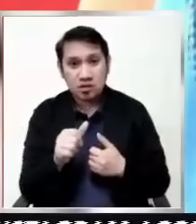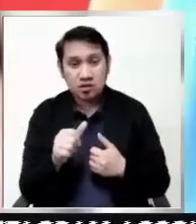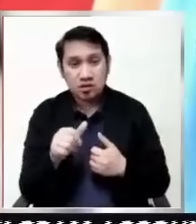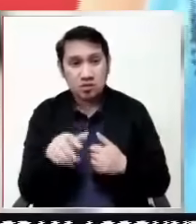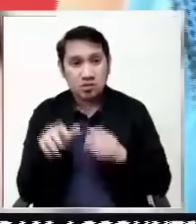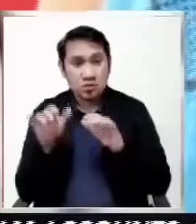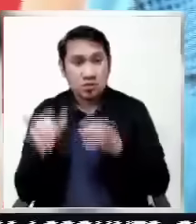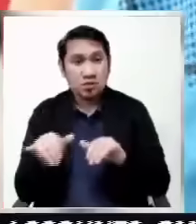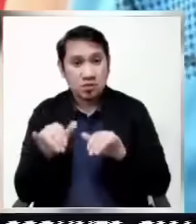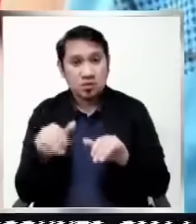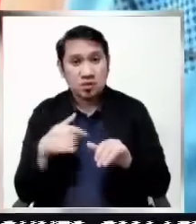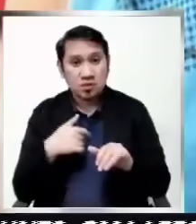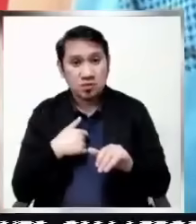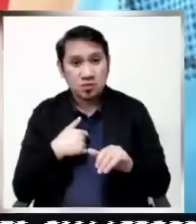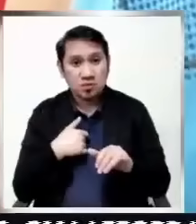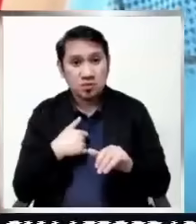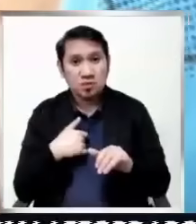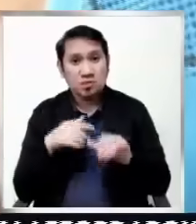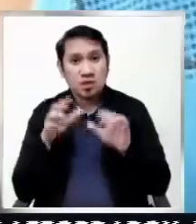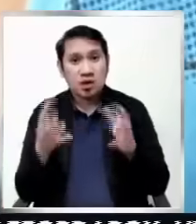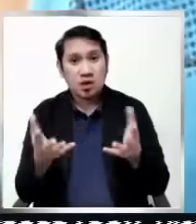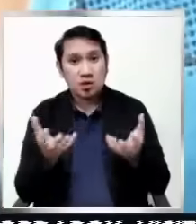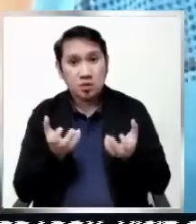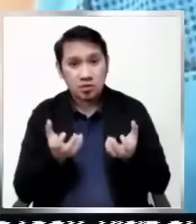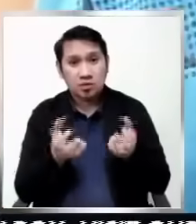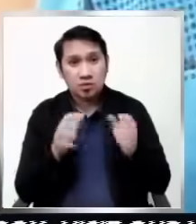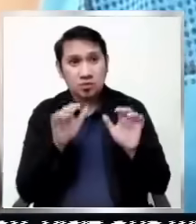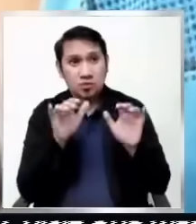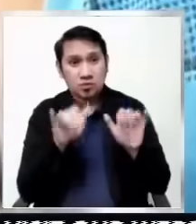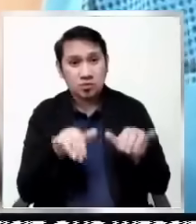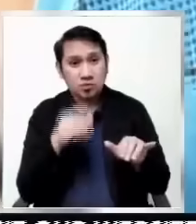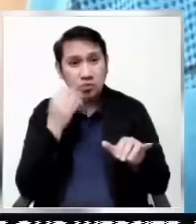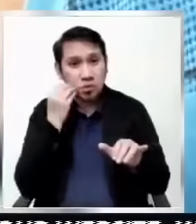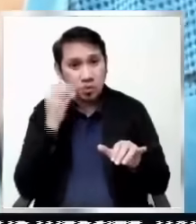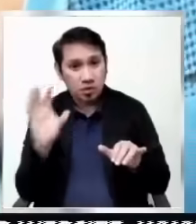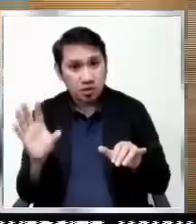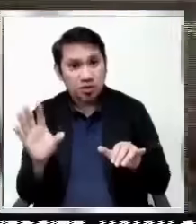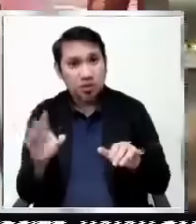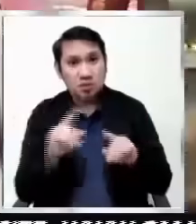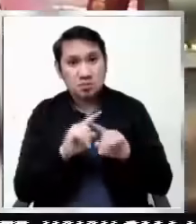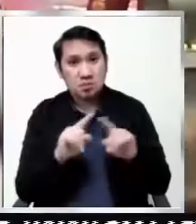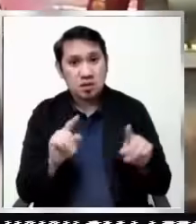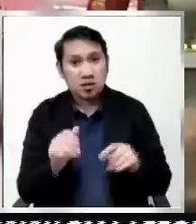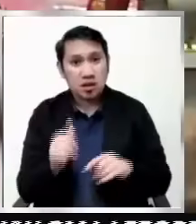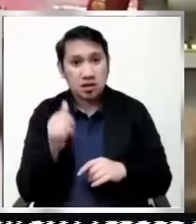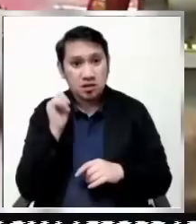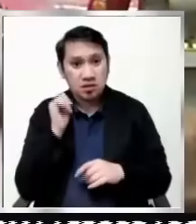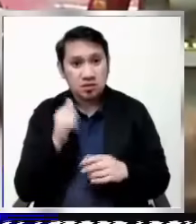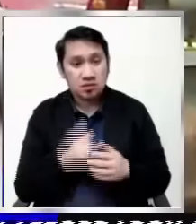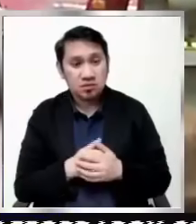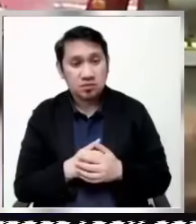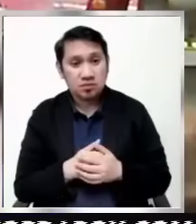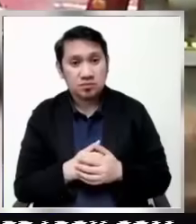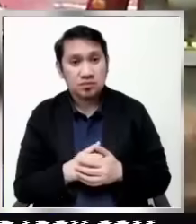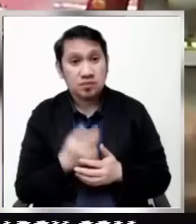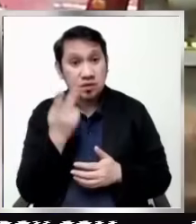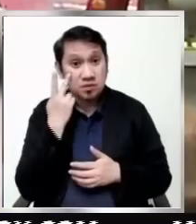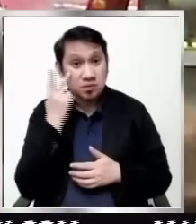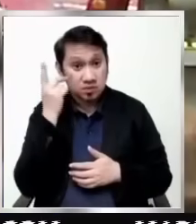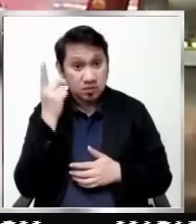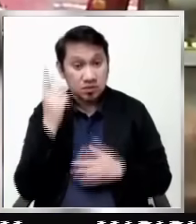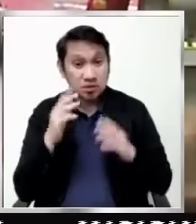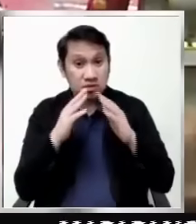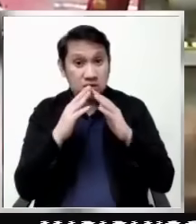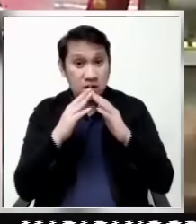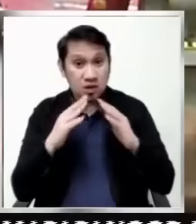Pinipilit ko po na gusto k umuwi umuwi tapos ayaw po talaga Ganito ang itsura ng bahay matapos ng sunog